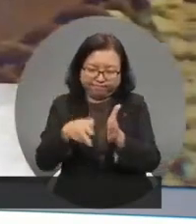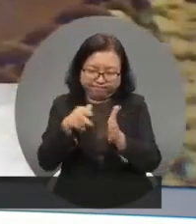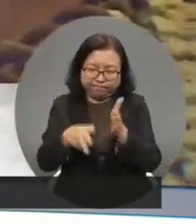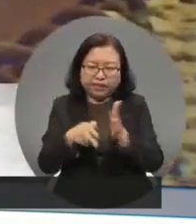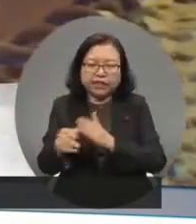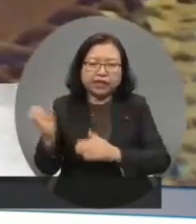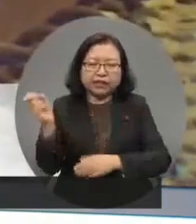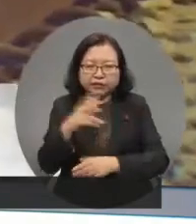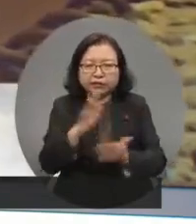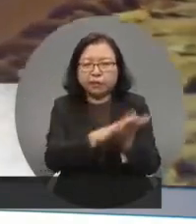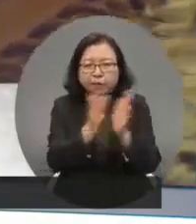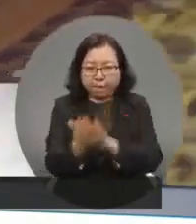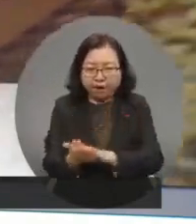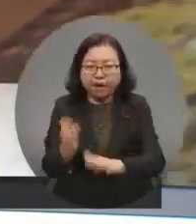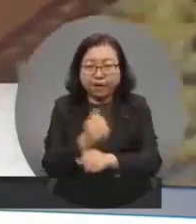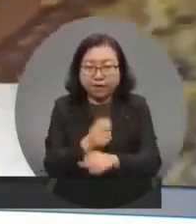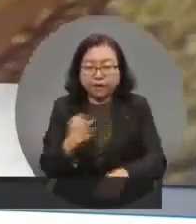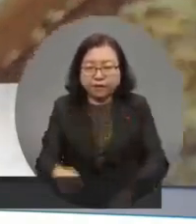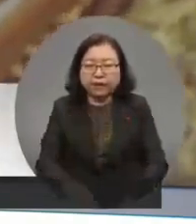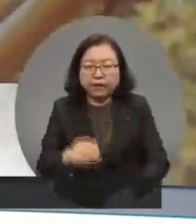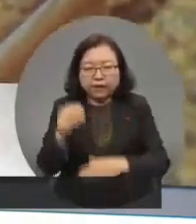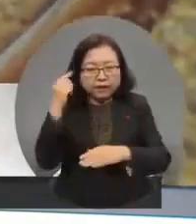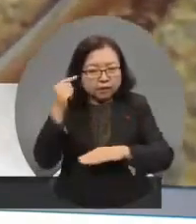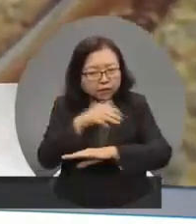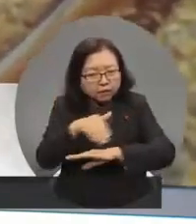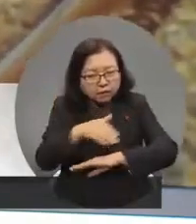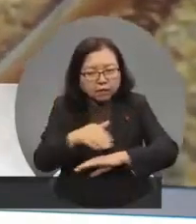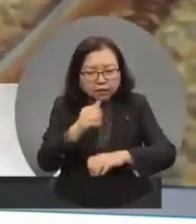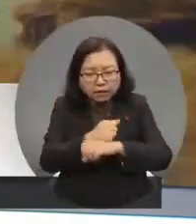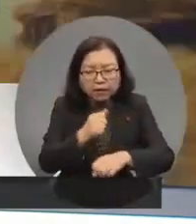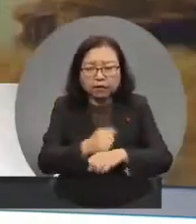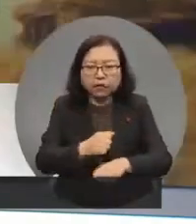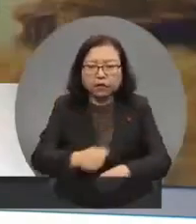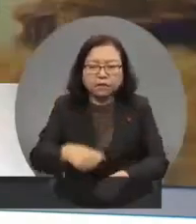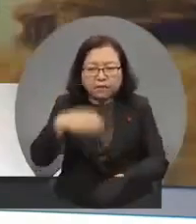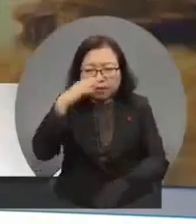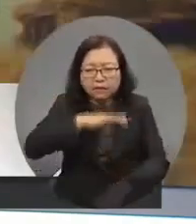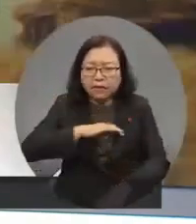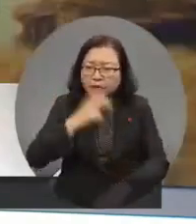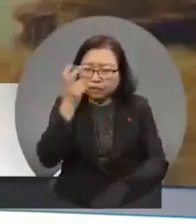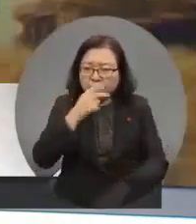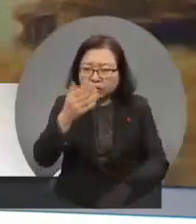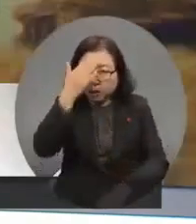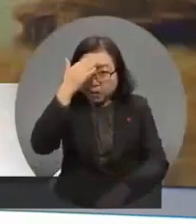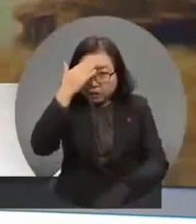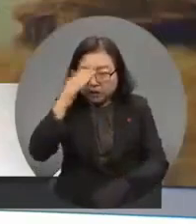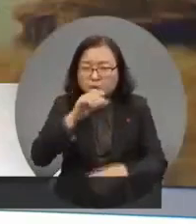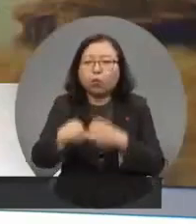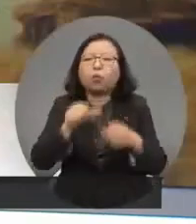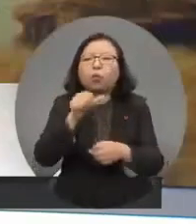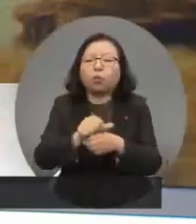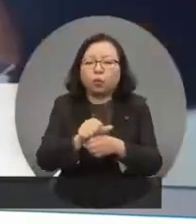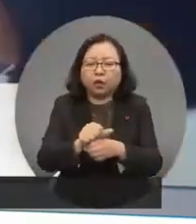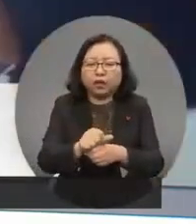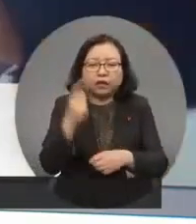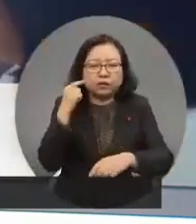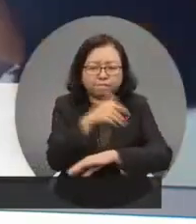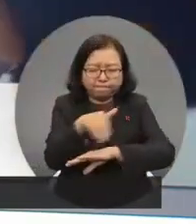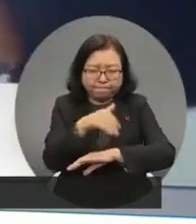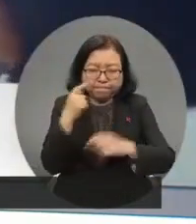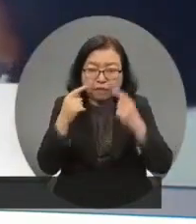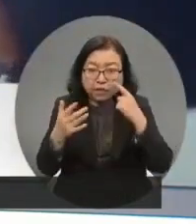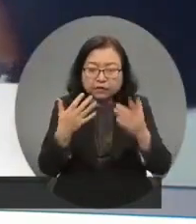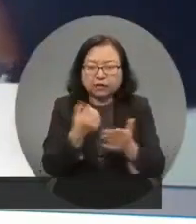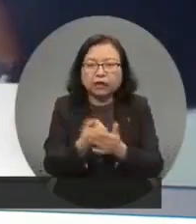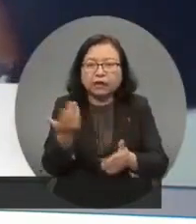사업계획 재검토 관문을 넘어 예타면제 5년 만에 계획을 확정한 건데요. 다만 이른바 강호축의 핵심인